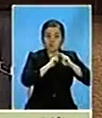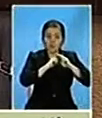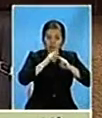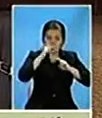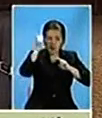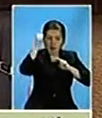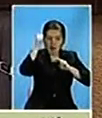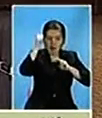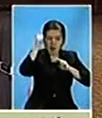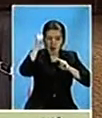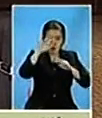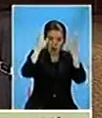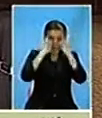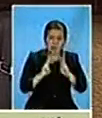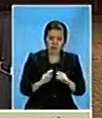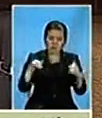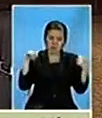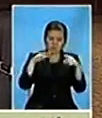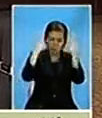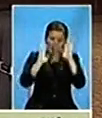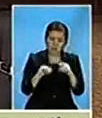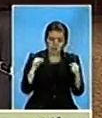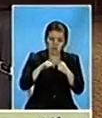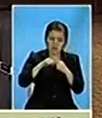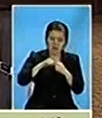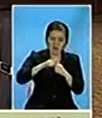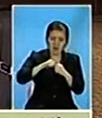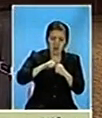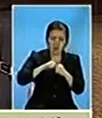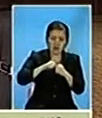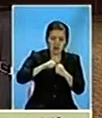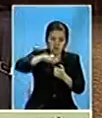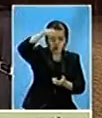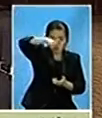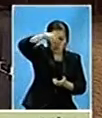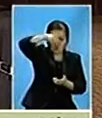ใช้ล่อผูกเชือกผูกแล้วก็กระถุงทรายผูกใน